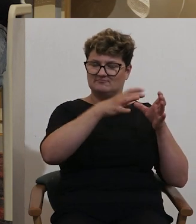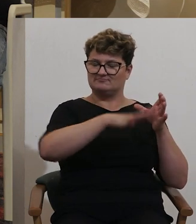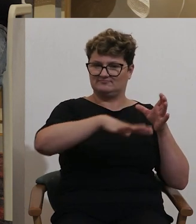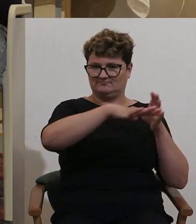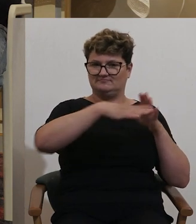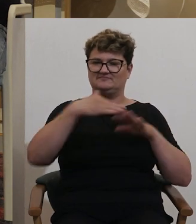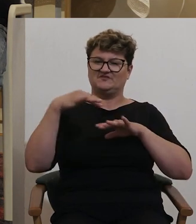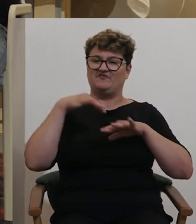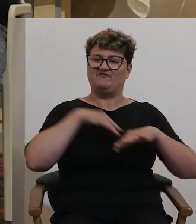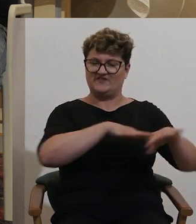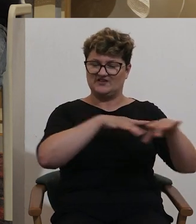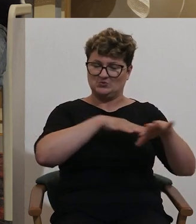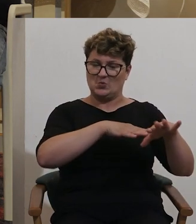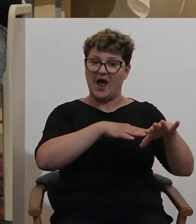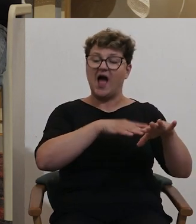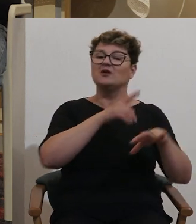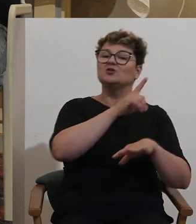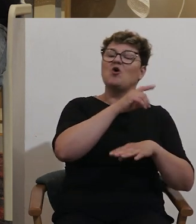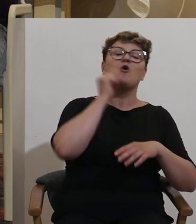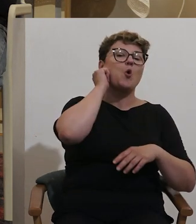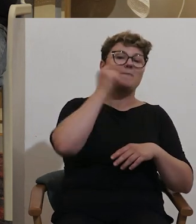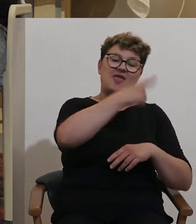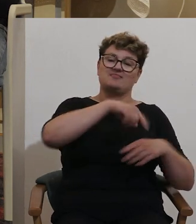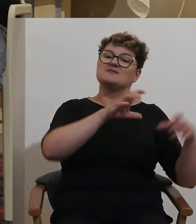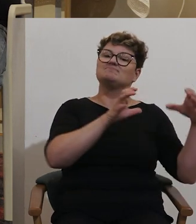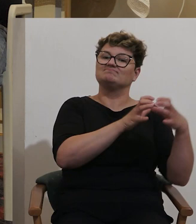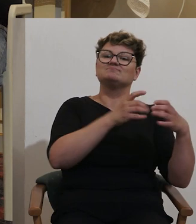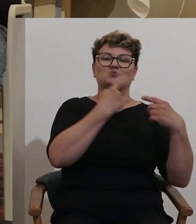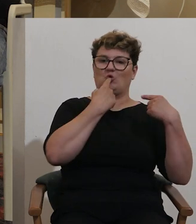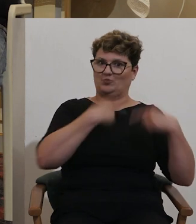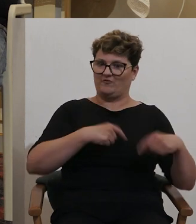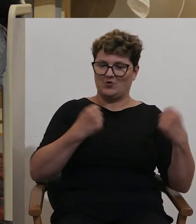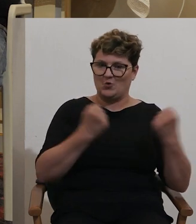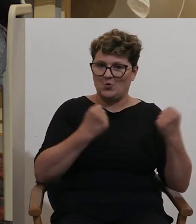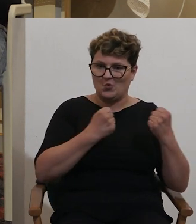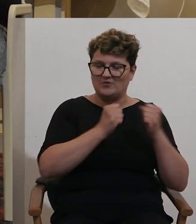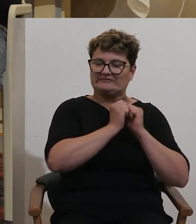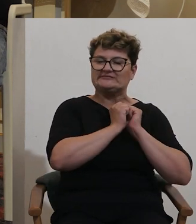nad Wisłą, to platerówki dostały bardzo odpowiedzialne zadanie.